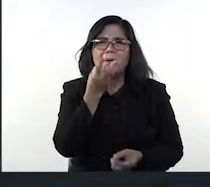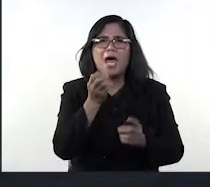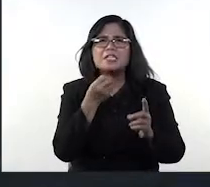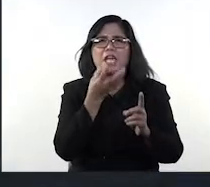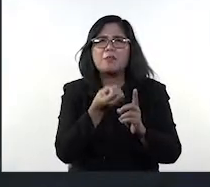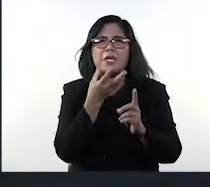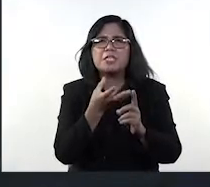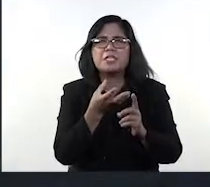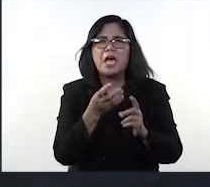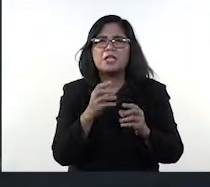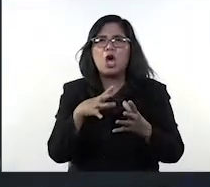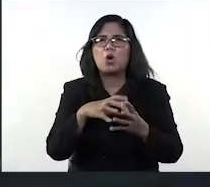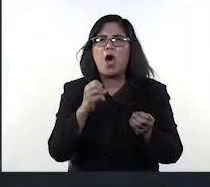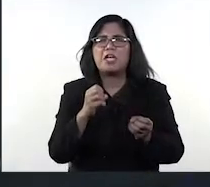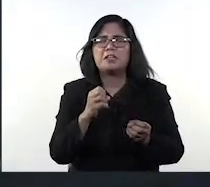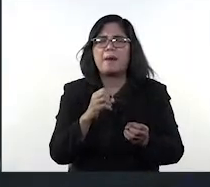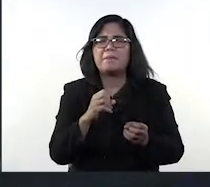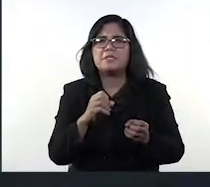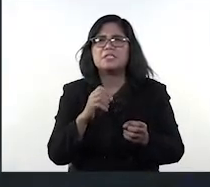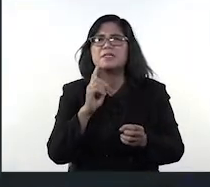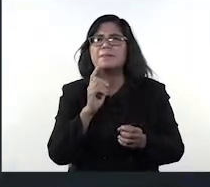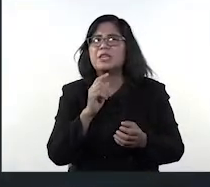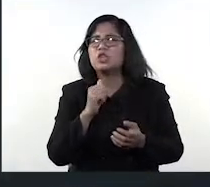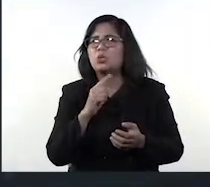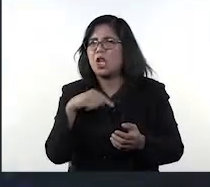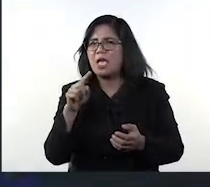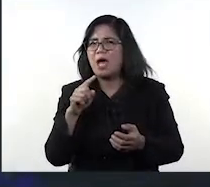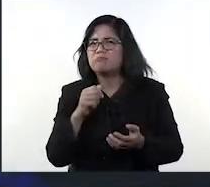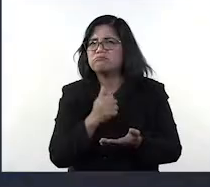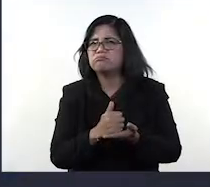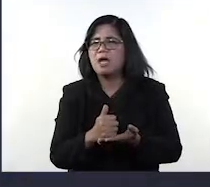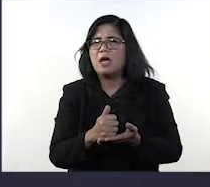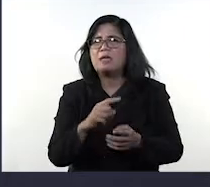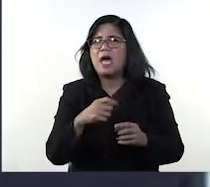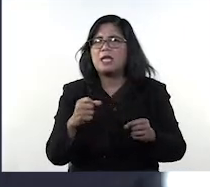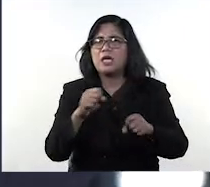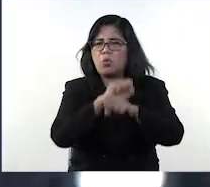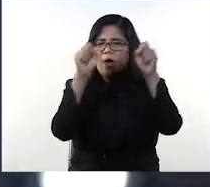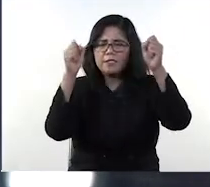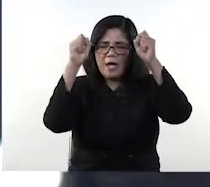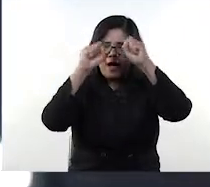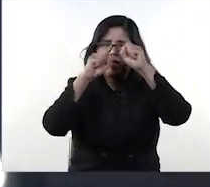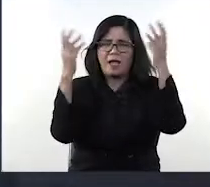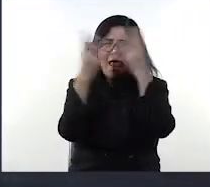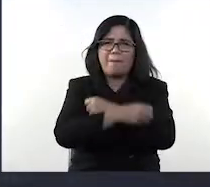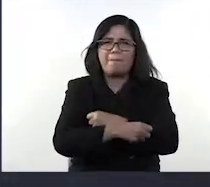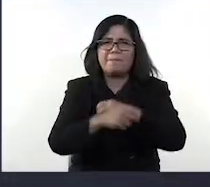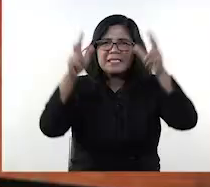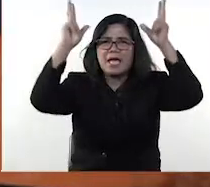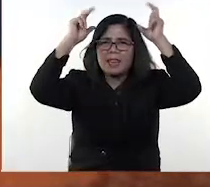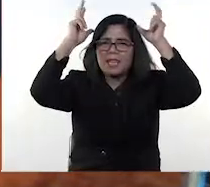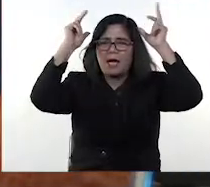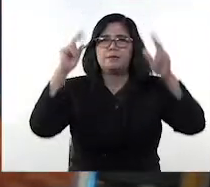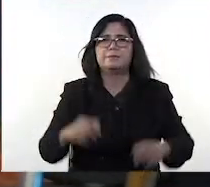penasehat spiritual tapi sebetulnya berasal dari setan dan kuasa gelap dalam nama Yesus kita perlu berdoa Hai